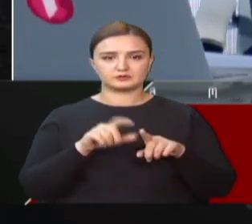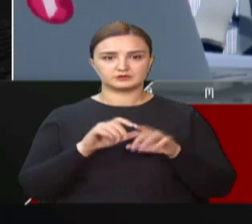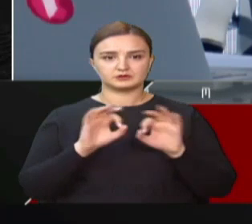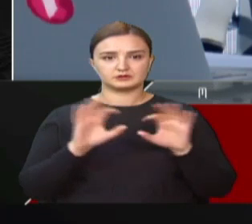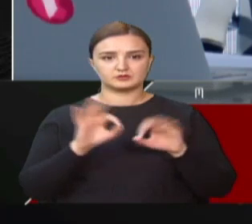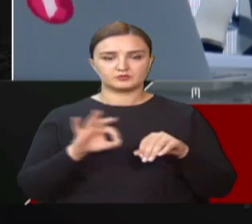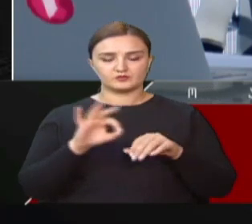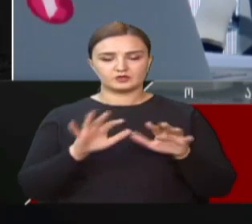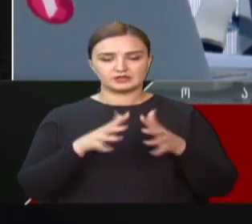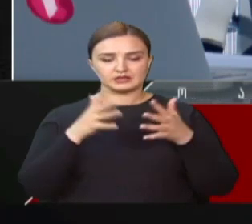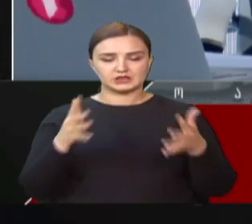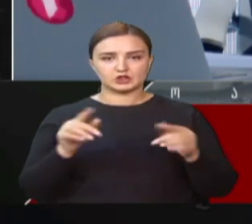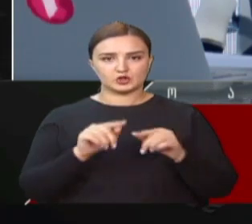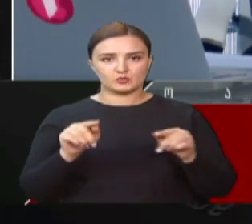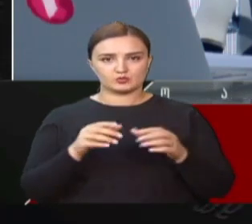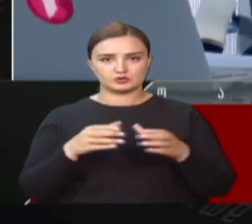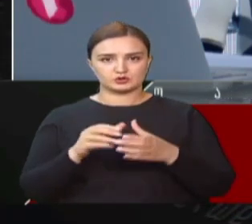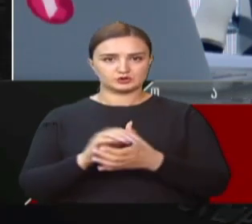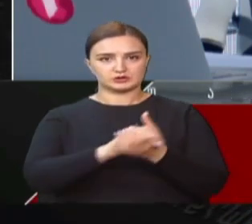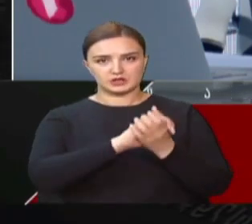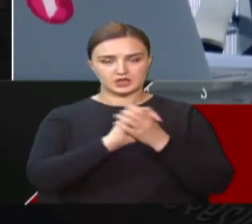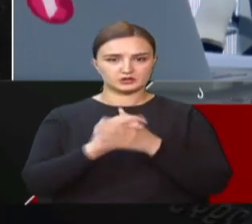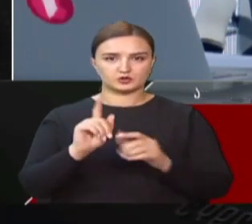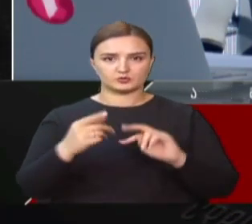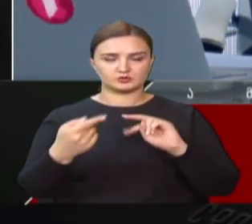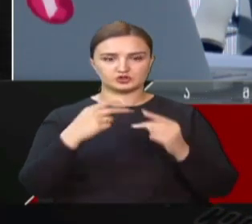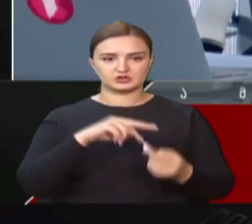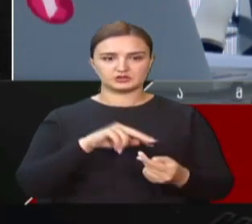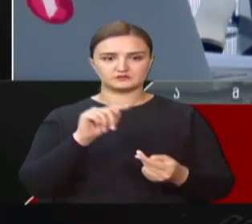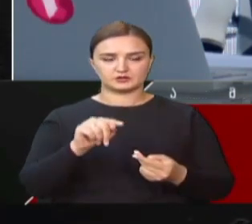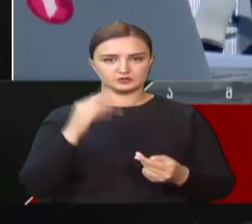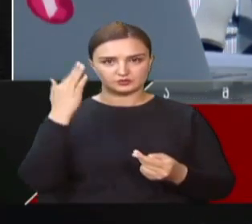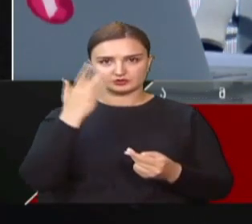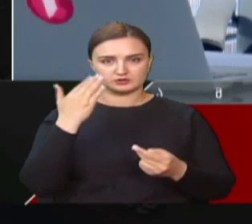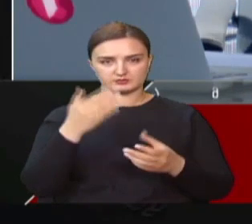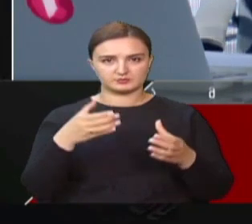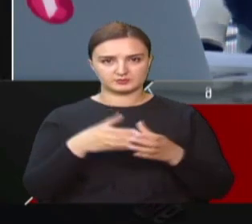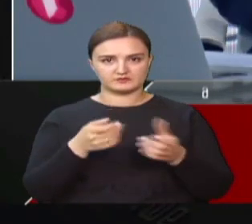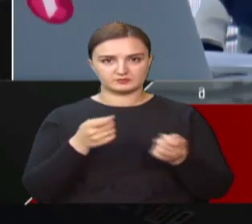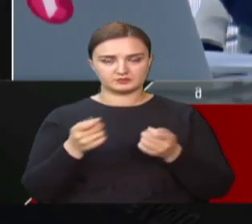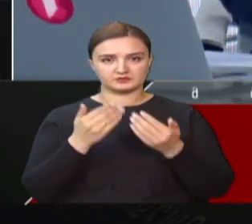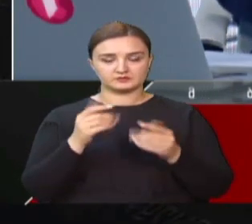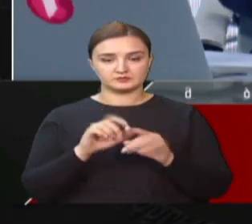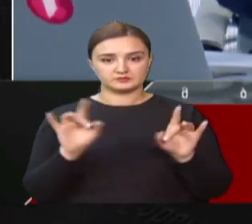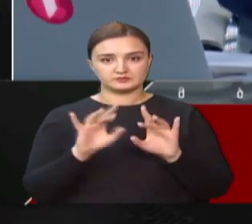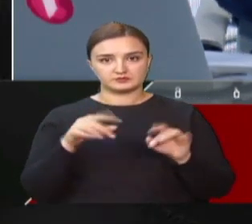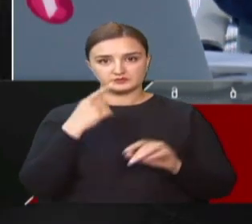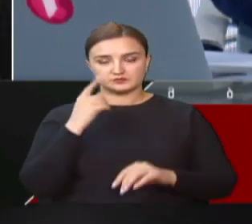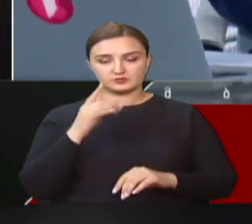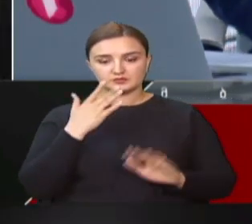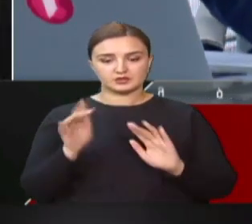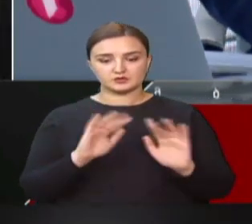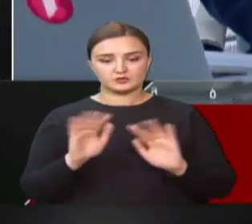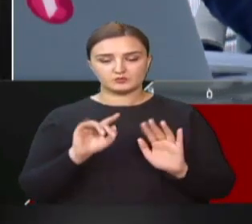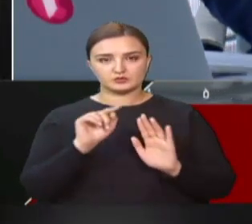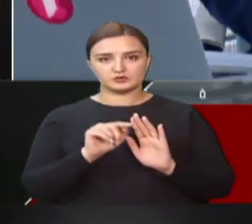დიდ ოპოზიციურ გაერთიანებაზე იმისთვის, რომ შეიცვალოს მართველი პარტია. თქვენ დღეს განაცხადეთ, რომ ნაციონალურ